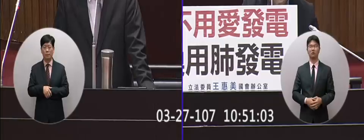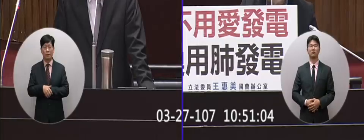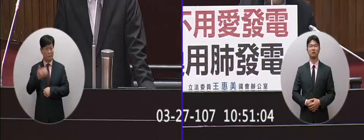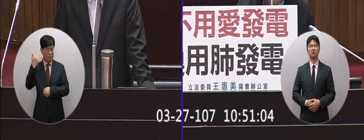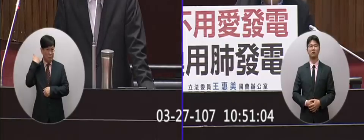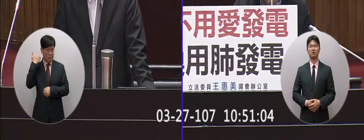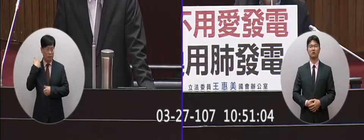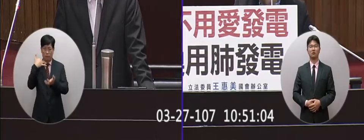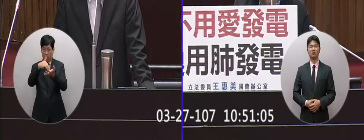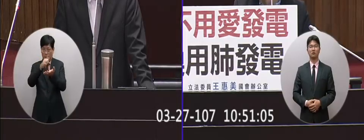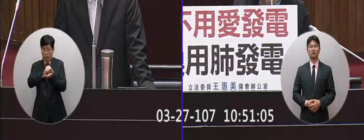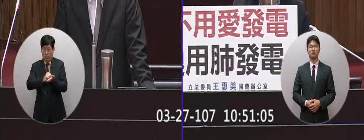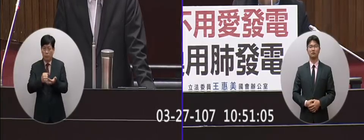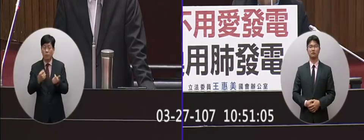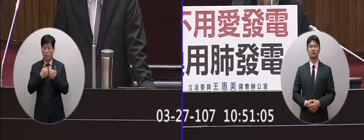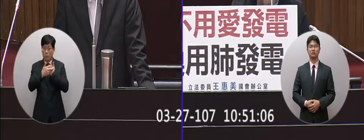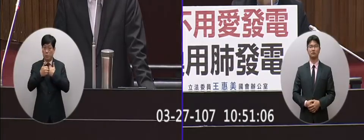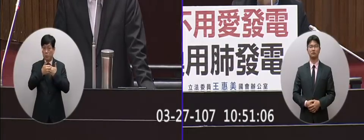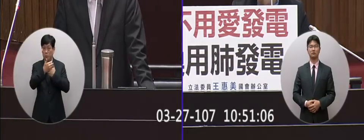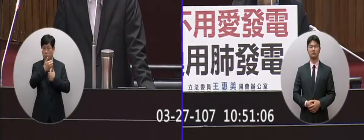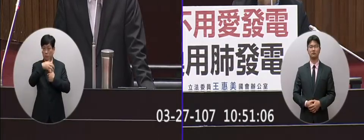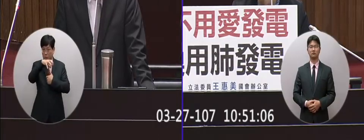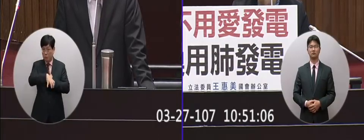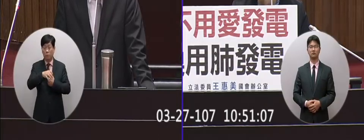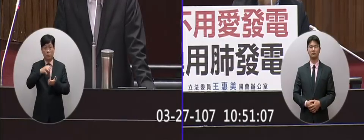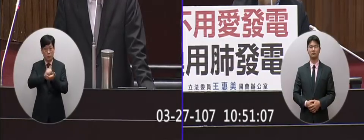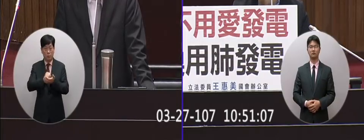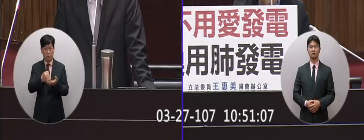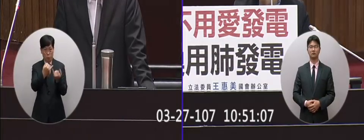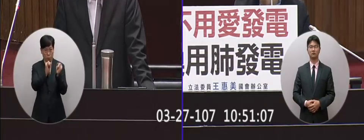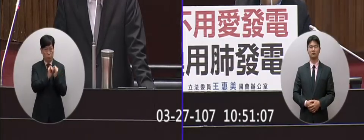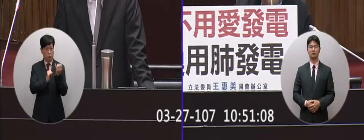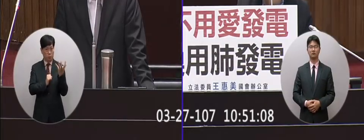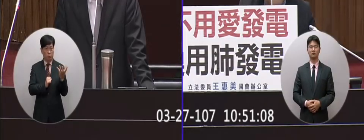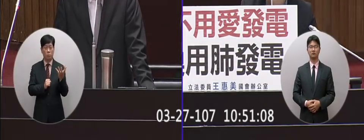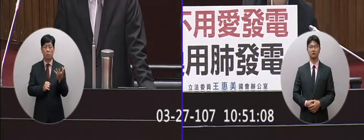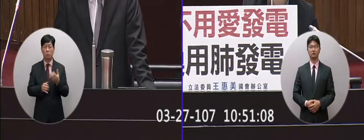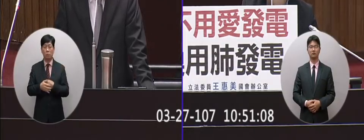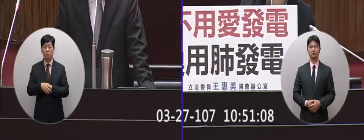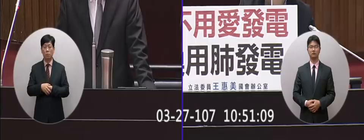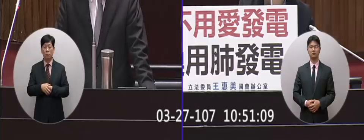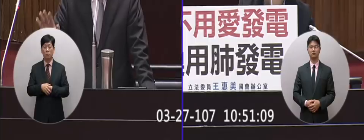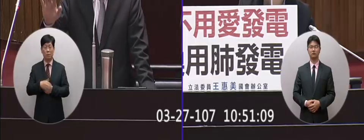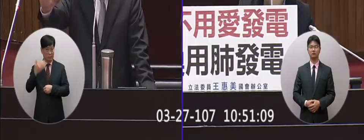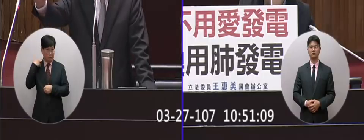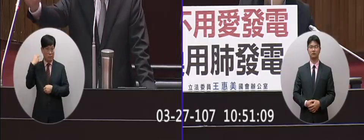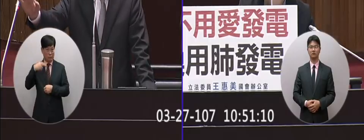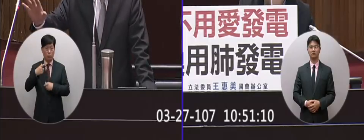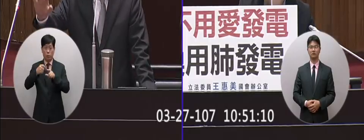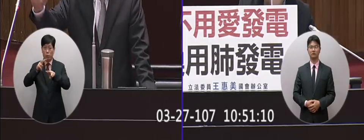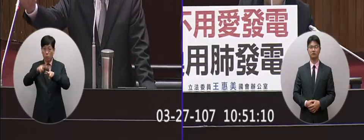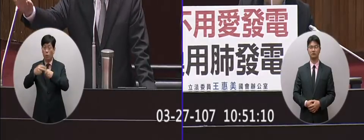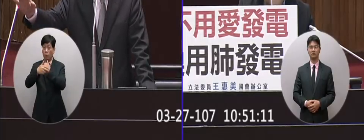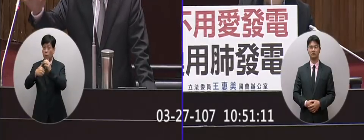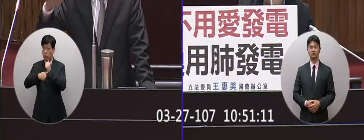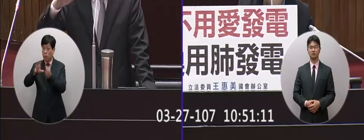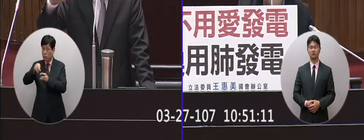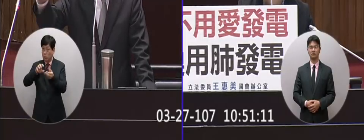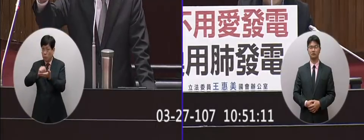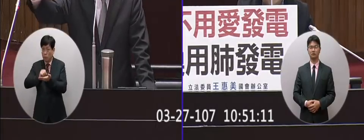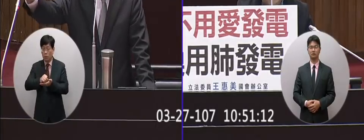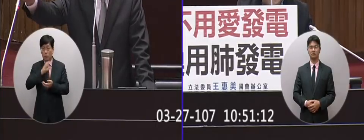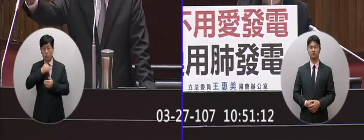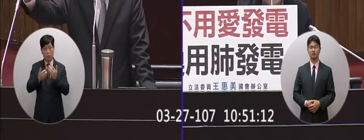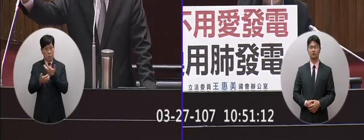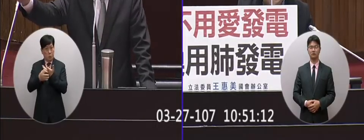过去的统计啦，公共卫生的统计是女性会比较多啊， 啊，当时还有公共卫生的资料说是跟